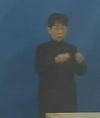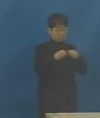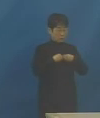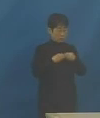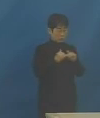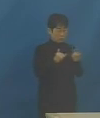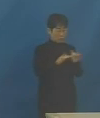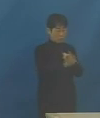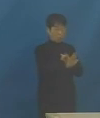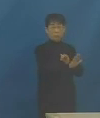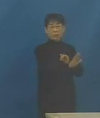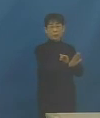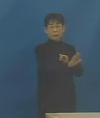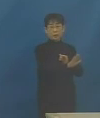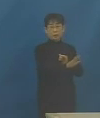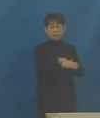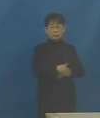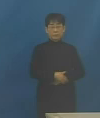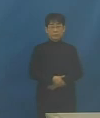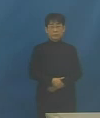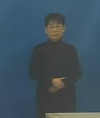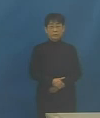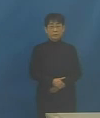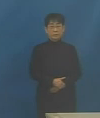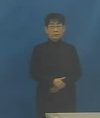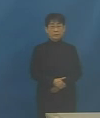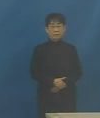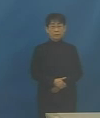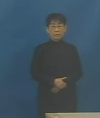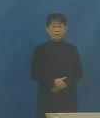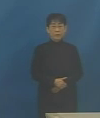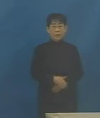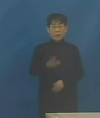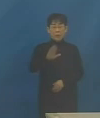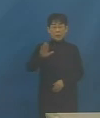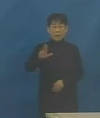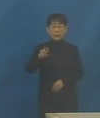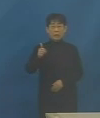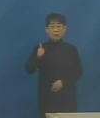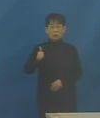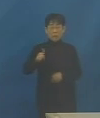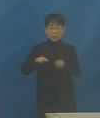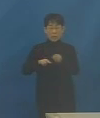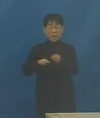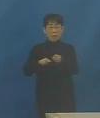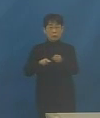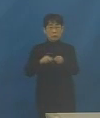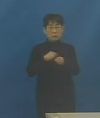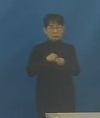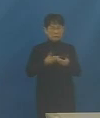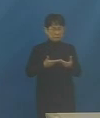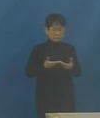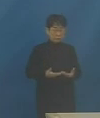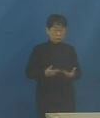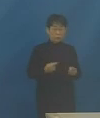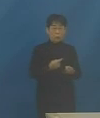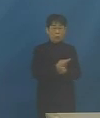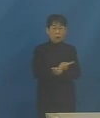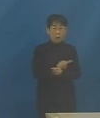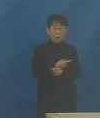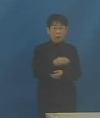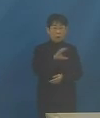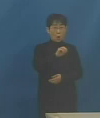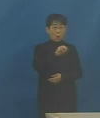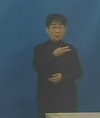もいらっしゃるわけでありますでこのデルタ株は重症化がオミクロン株と比較します